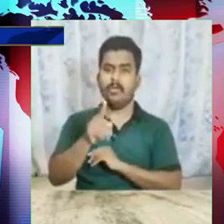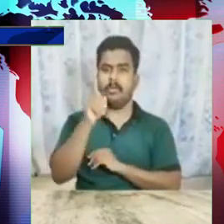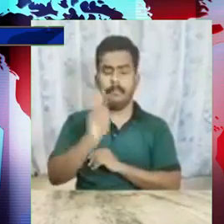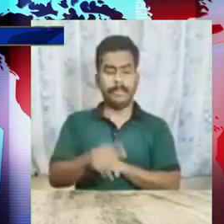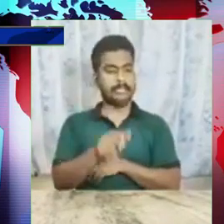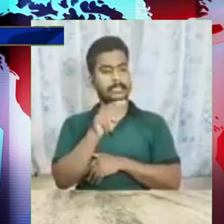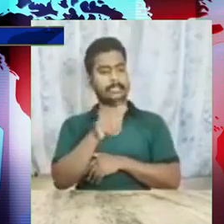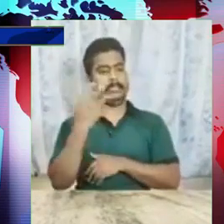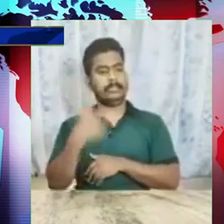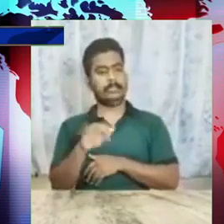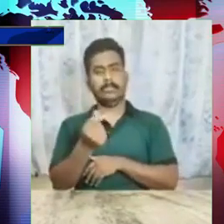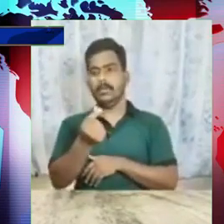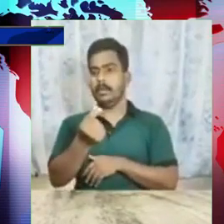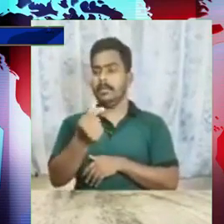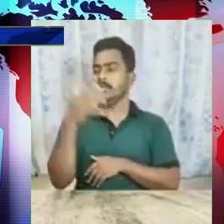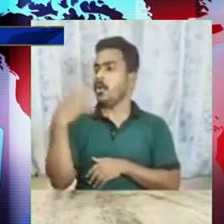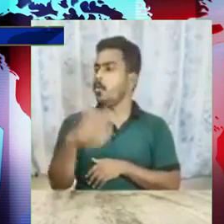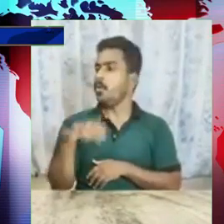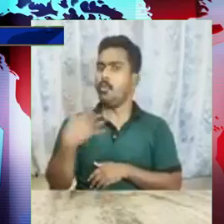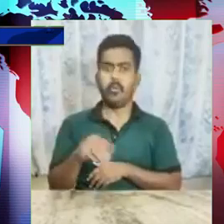അത്യാവശ്യ കാര്യങ്ങൾക്ക്